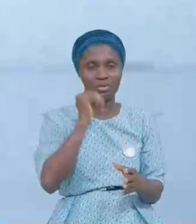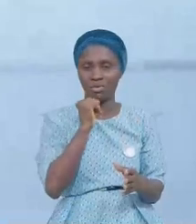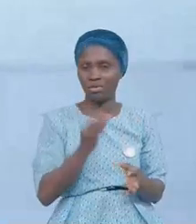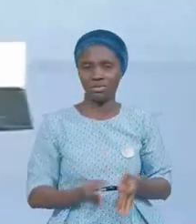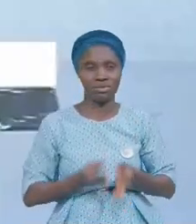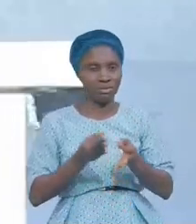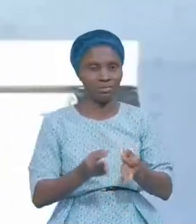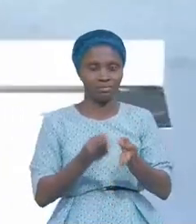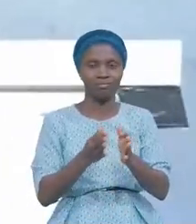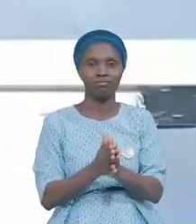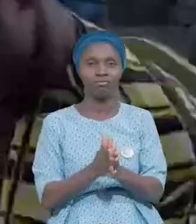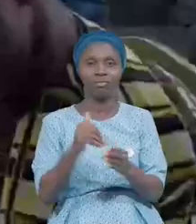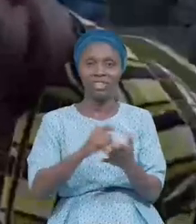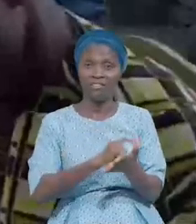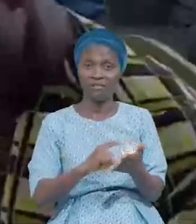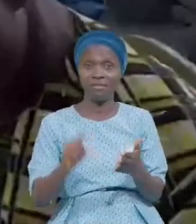Et ne tardera pas.